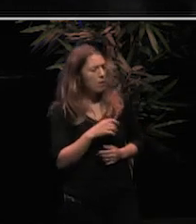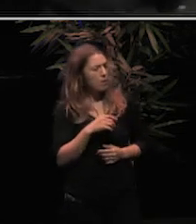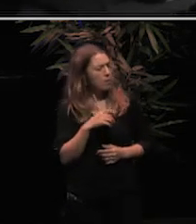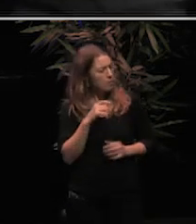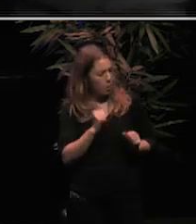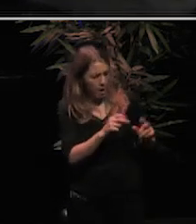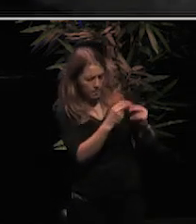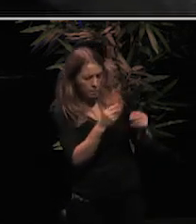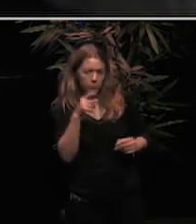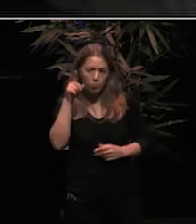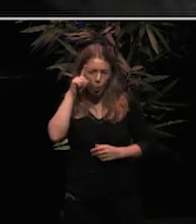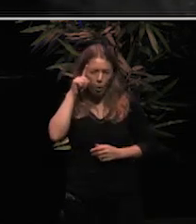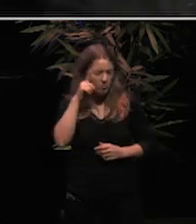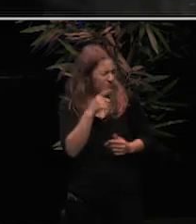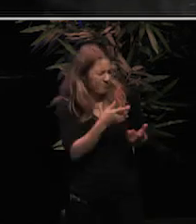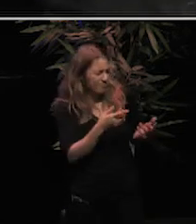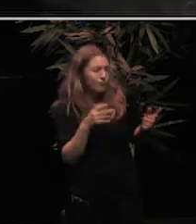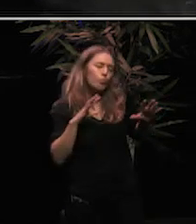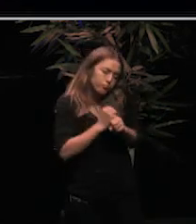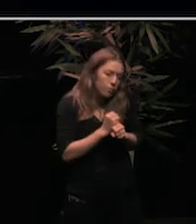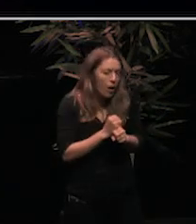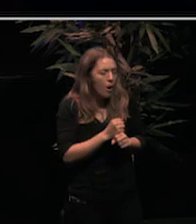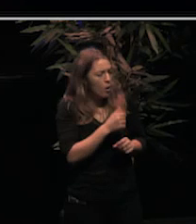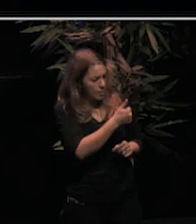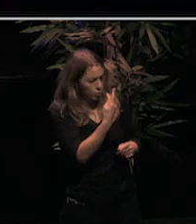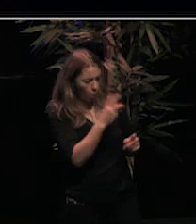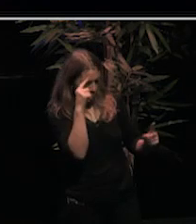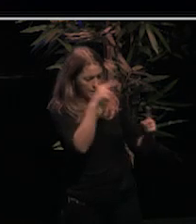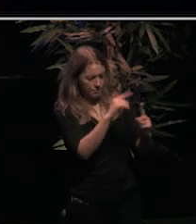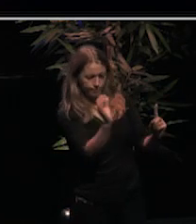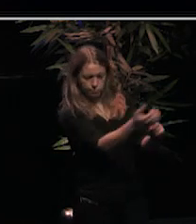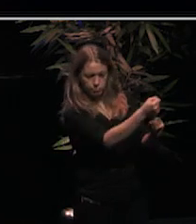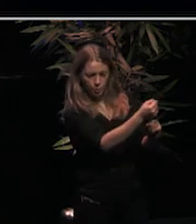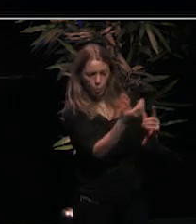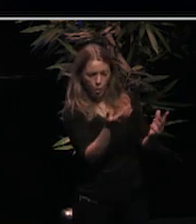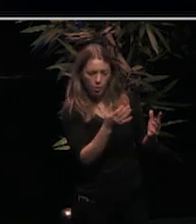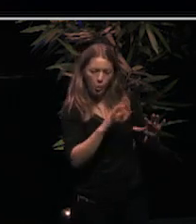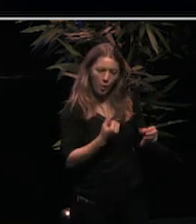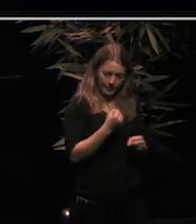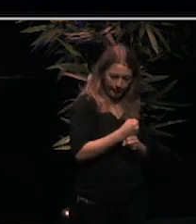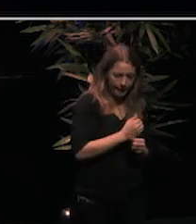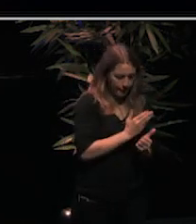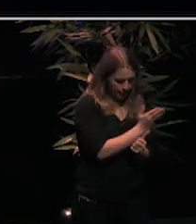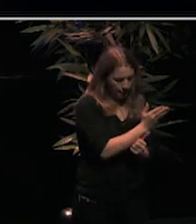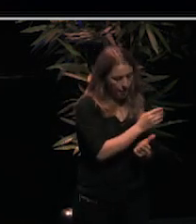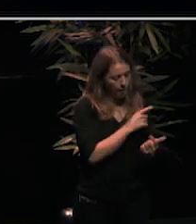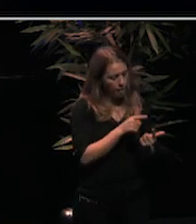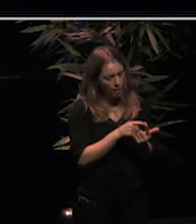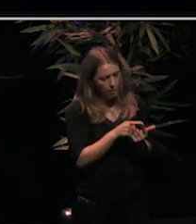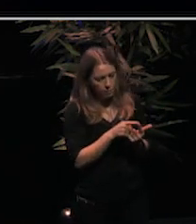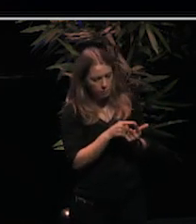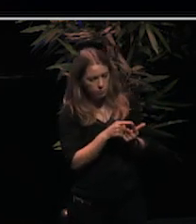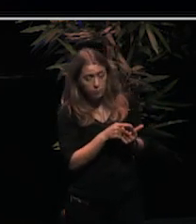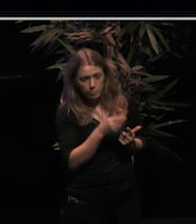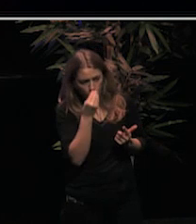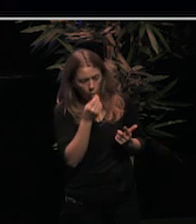mots. Comment tu te fixes les objectifs ? Est-ce que c'est important ? Est-ce que c'est ce qui définit